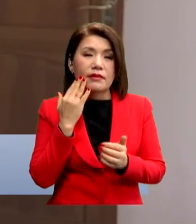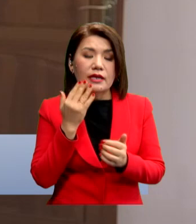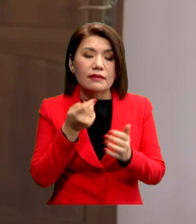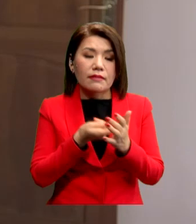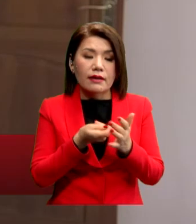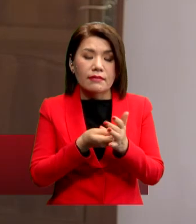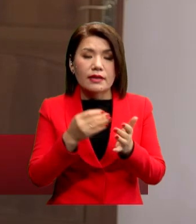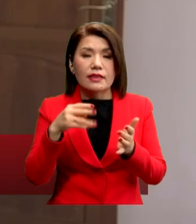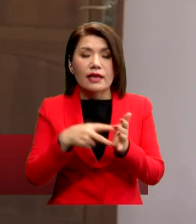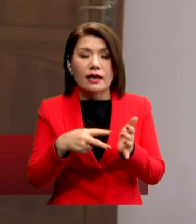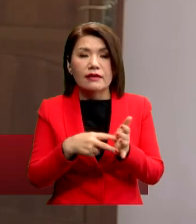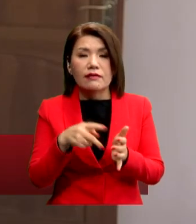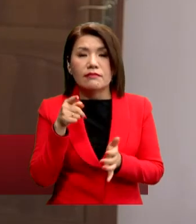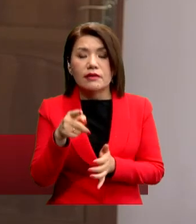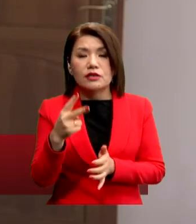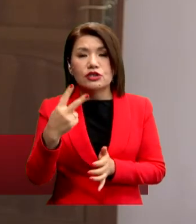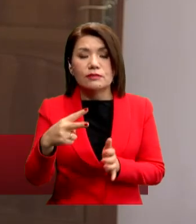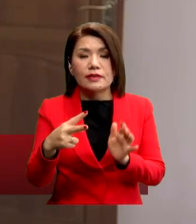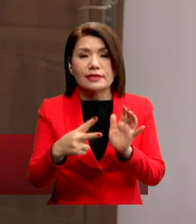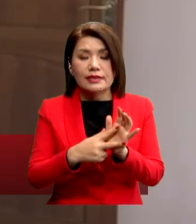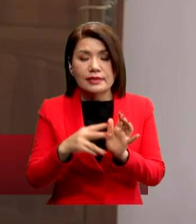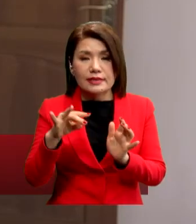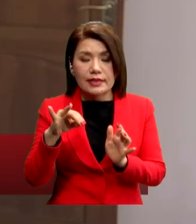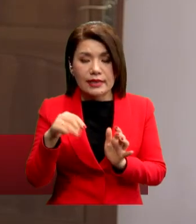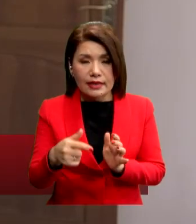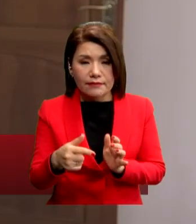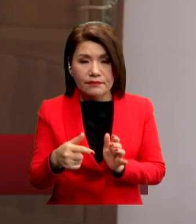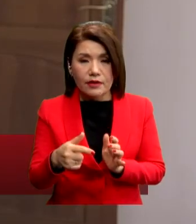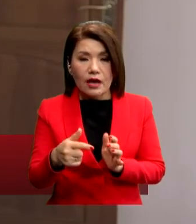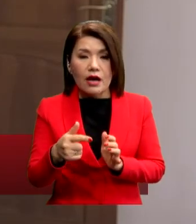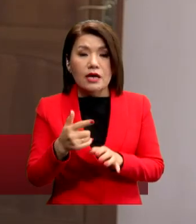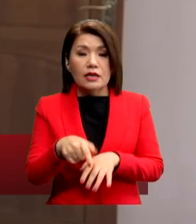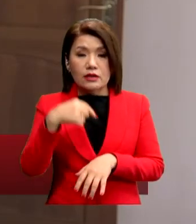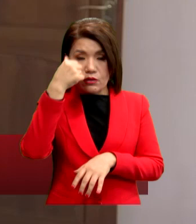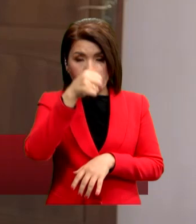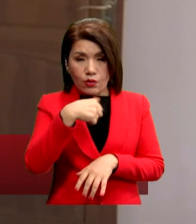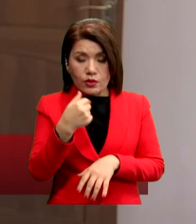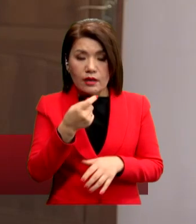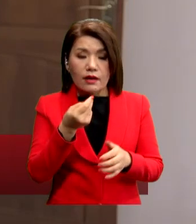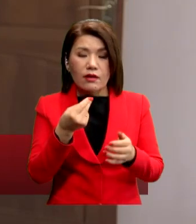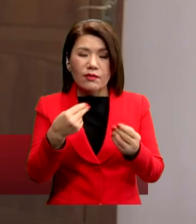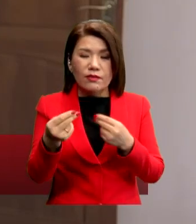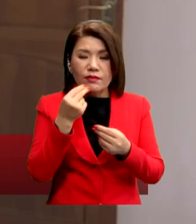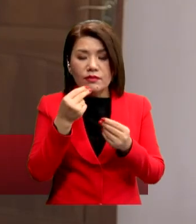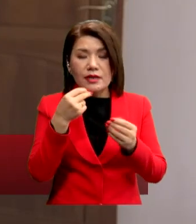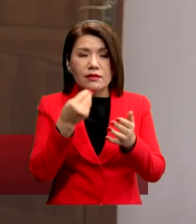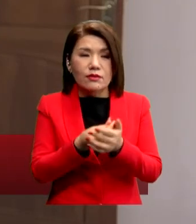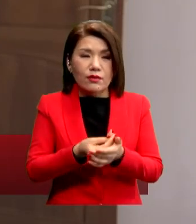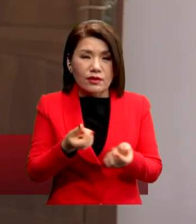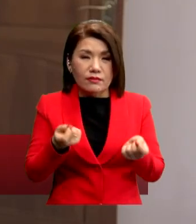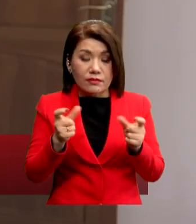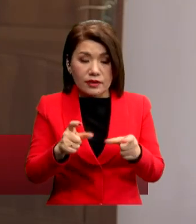тамақтандыру тарифі бір пациентке 1028 теңгені құрайды. Ағымдағы жылы азық-түліктің өсуіне байланысты